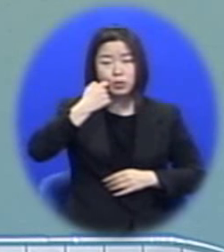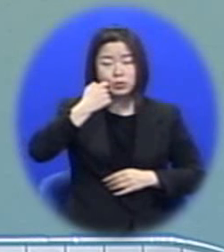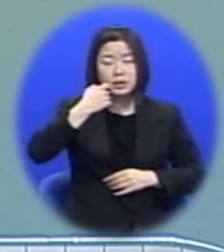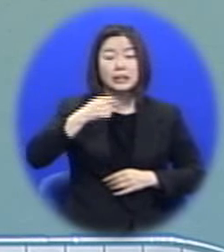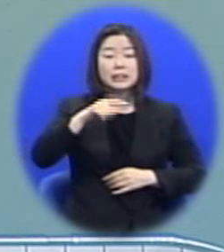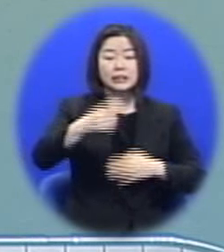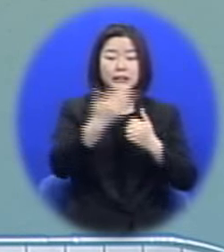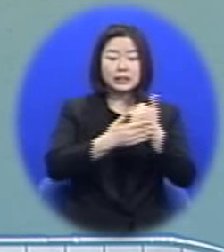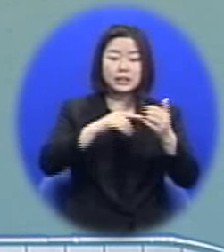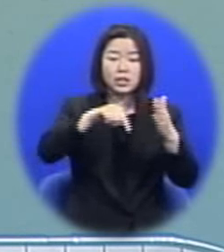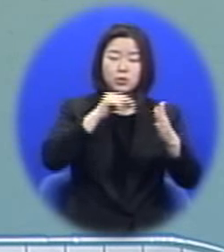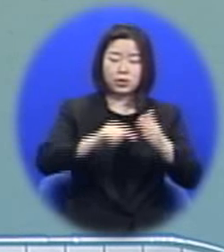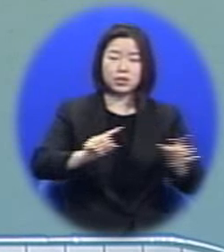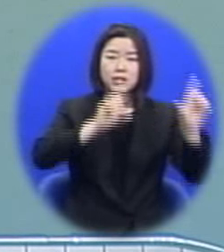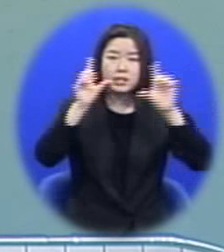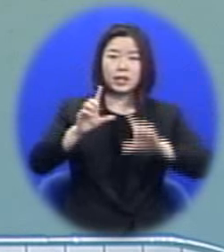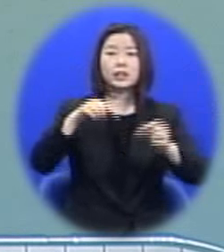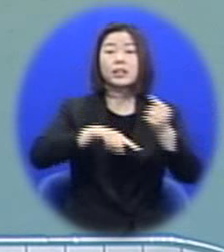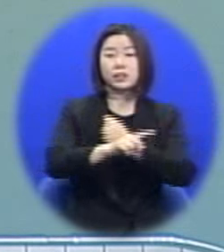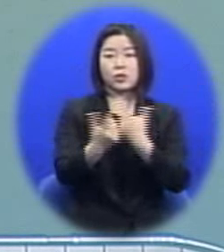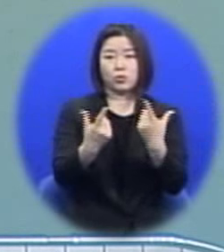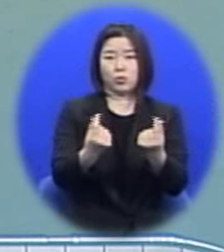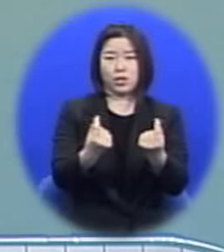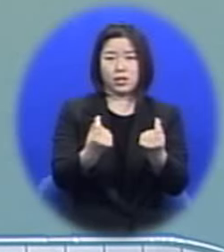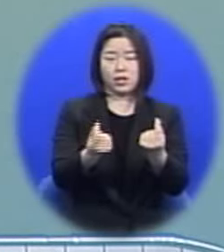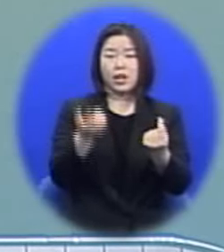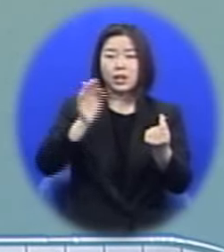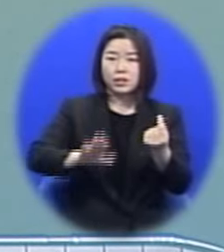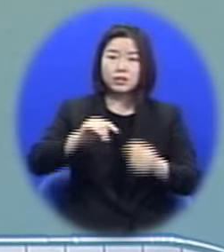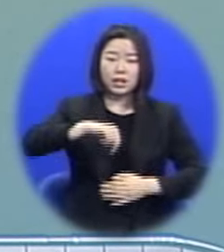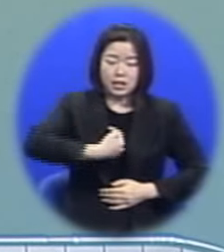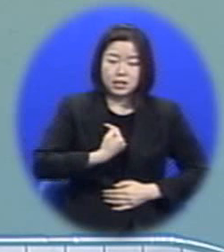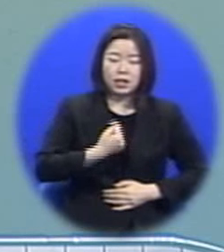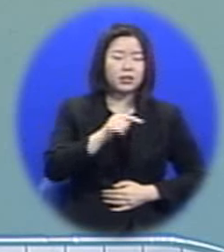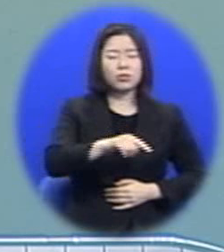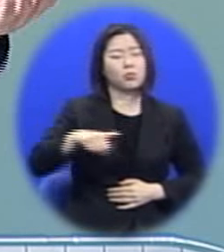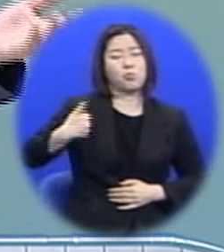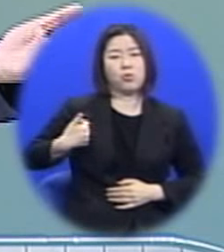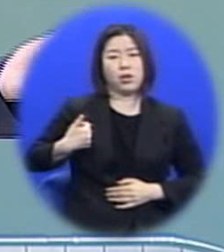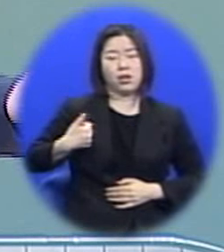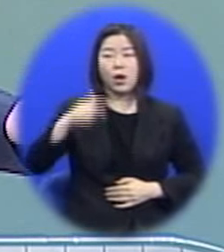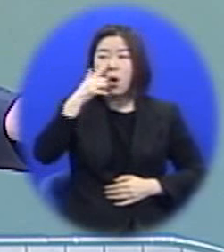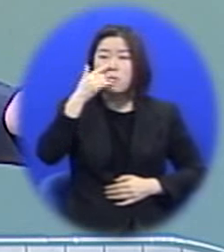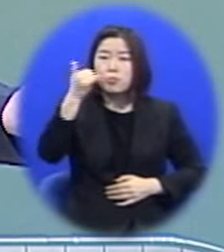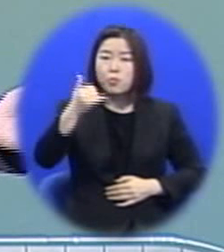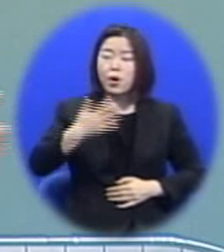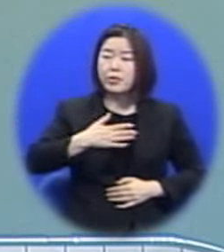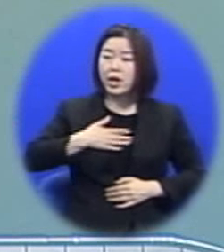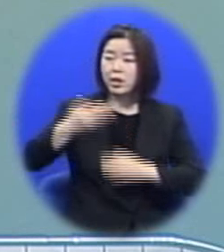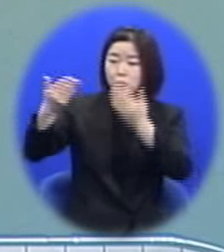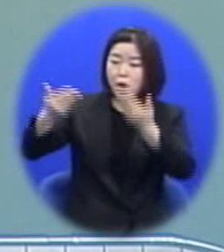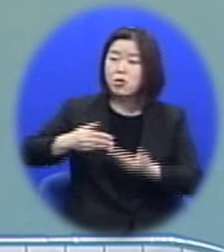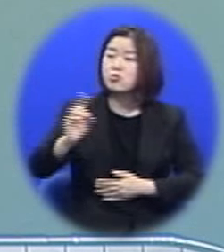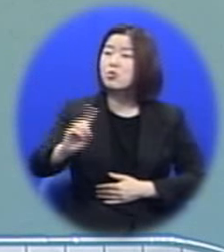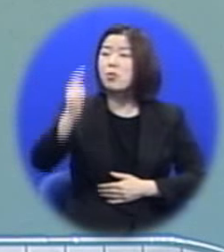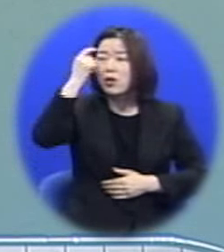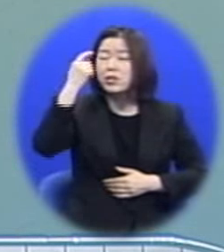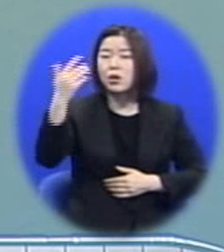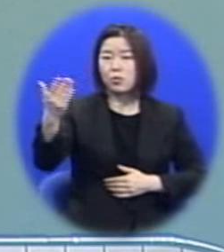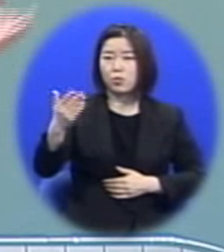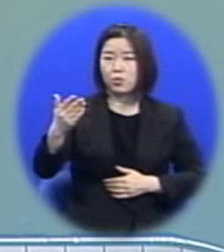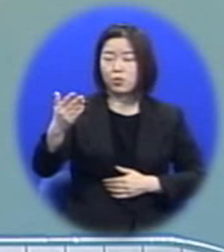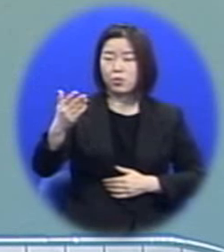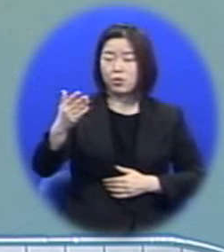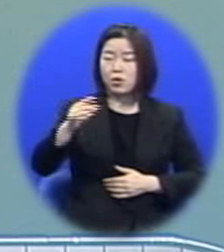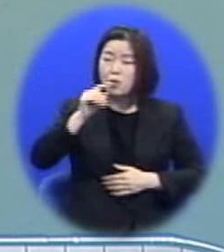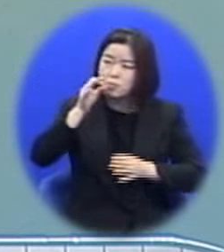살았었다는 이야기를 하고 있는 겁니다. 그런데 본인이 그걸 모르는 거예요. 부모가 나에게 뭐 해줬냐고. 그런